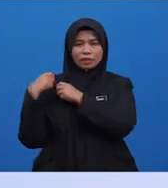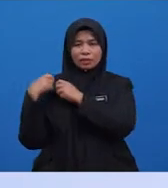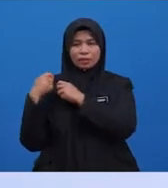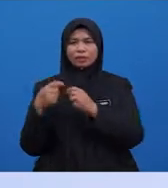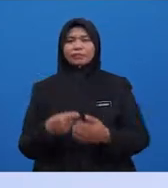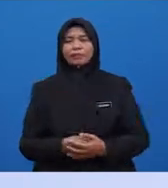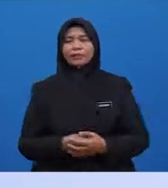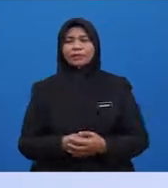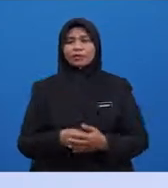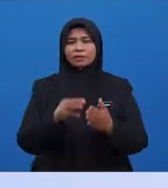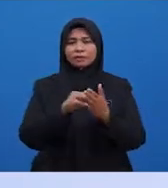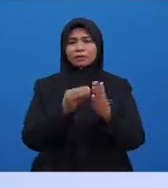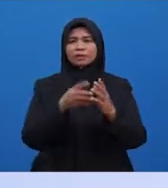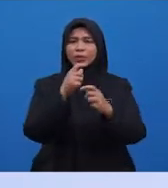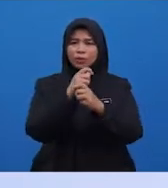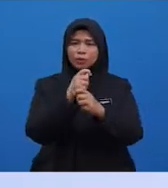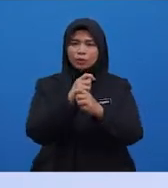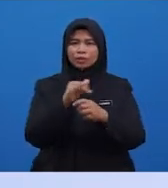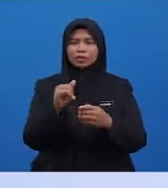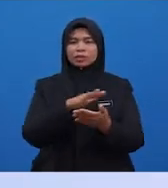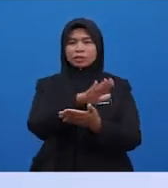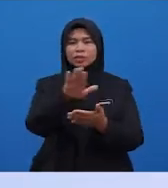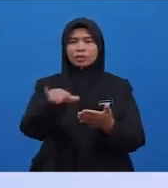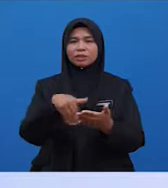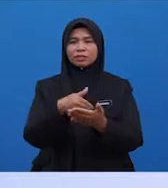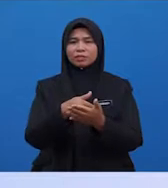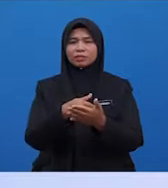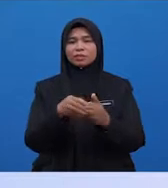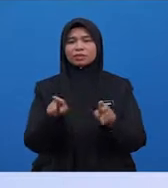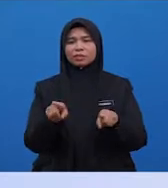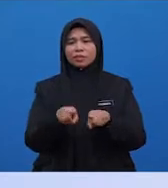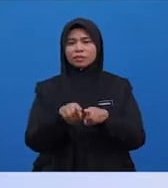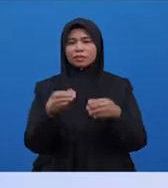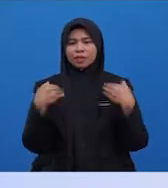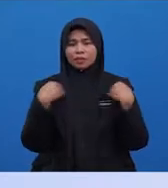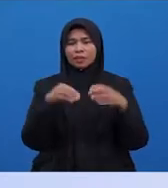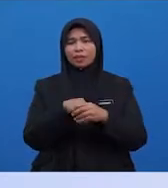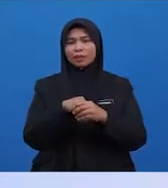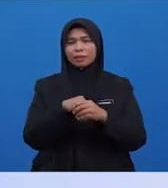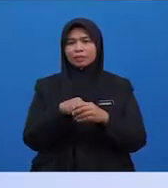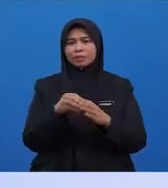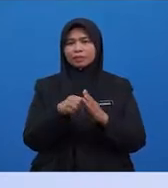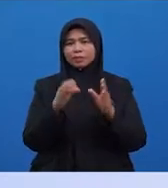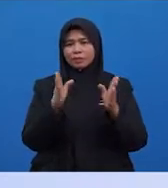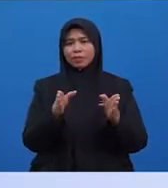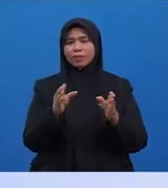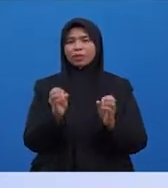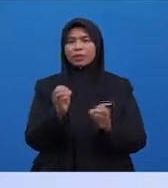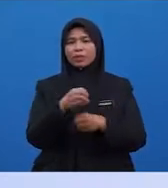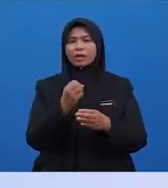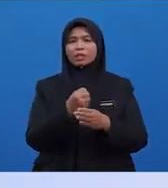jurulatih bermakna tugasnya secara umum sama ada dalam konteks sesebuah